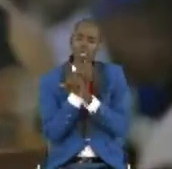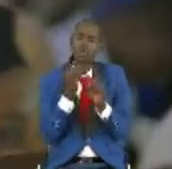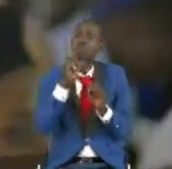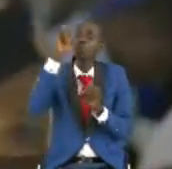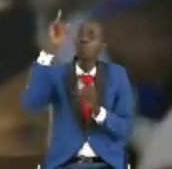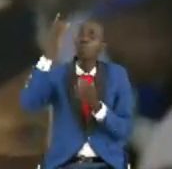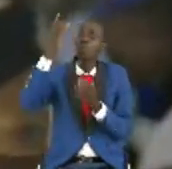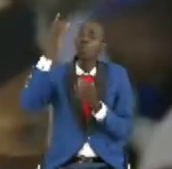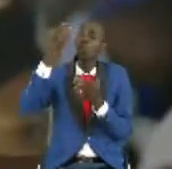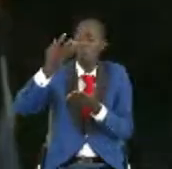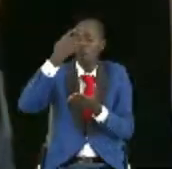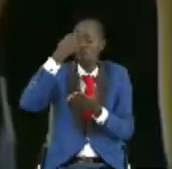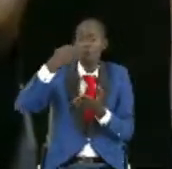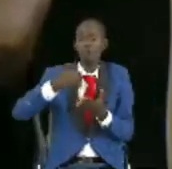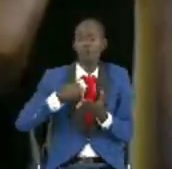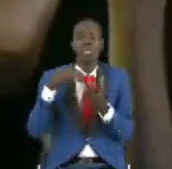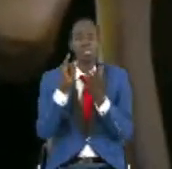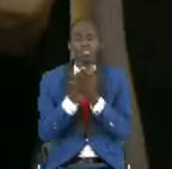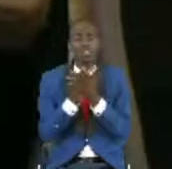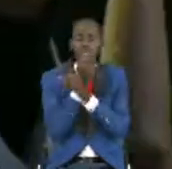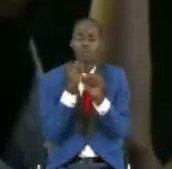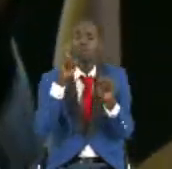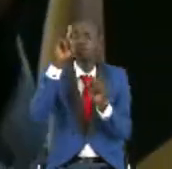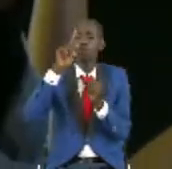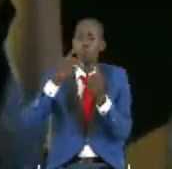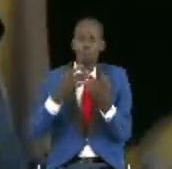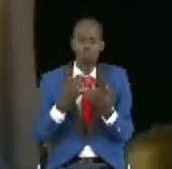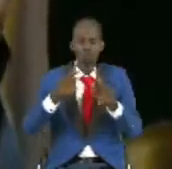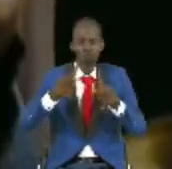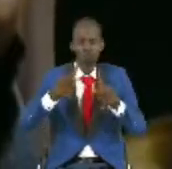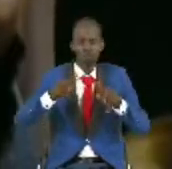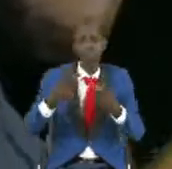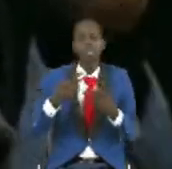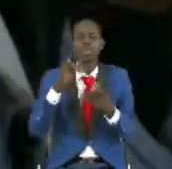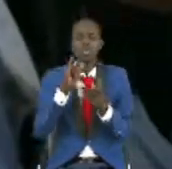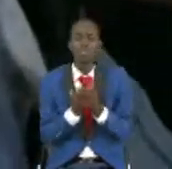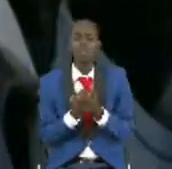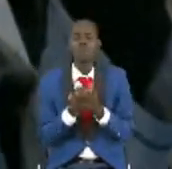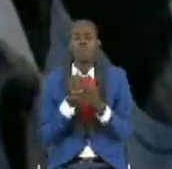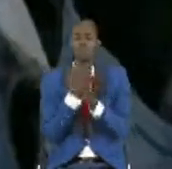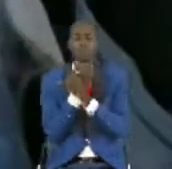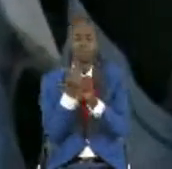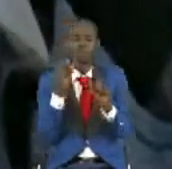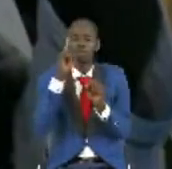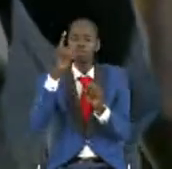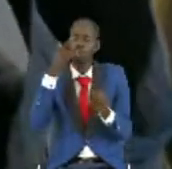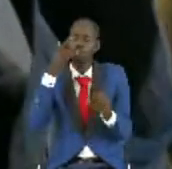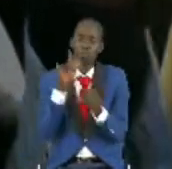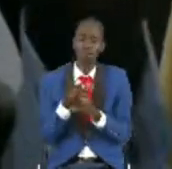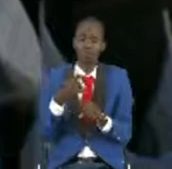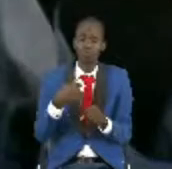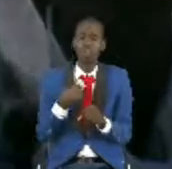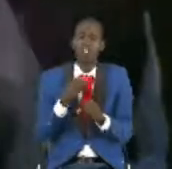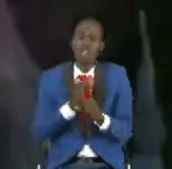cette rédemption que tu as pourvu, cette rédemption que tu as promise, cette rédemption précieuse, je la